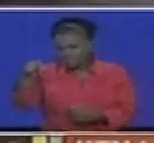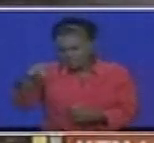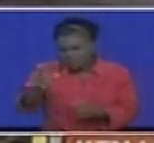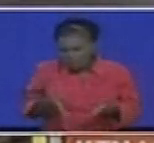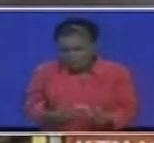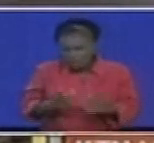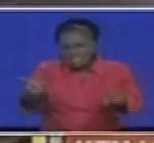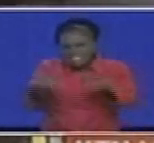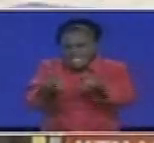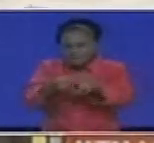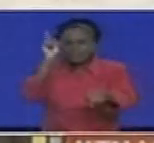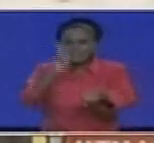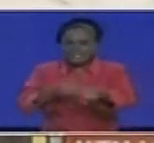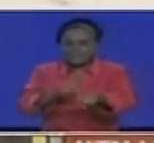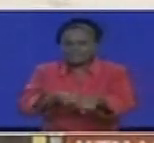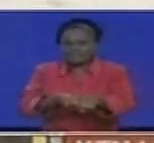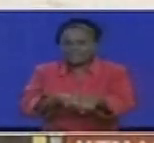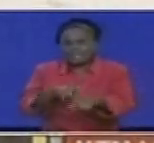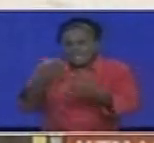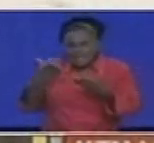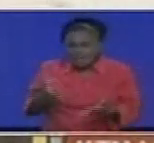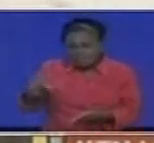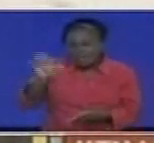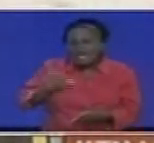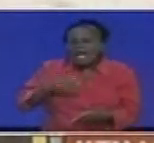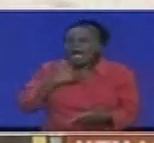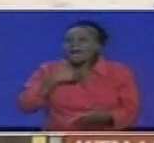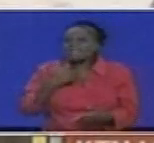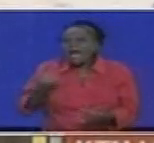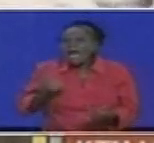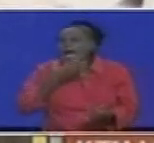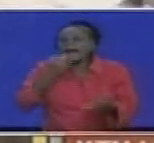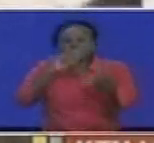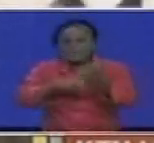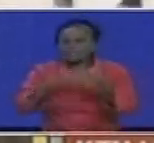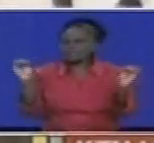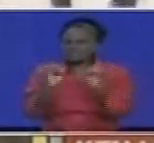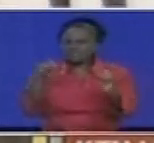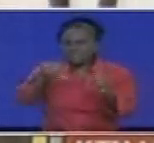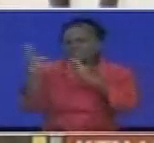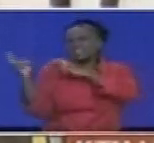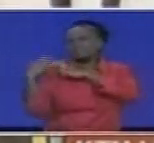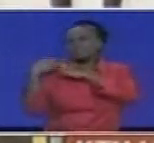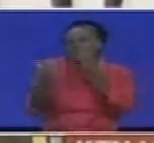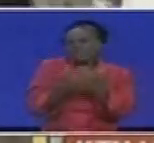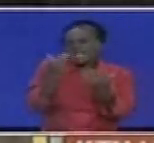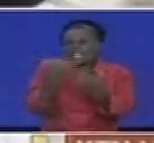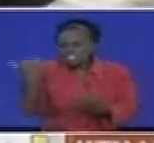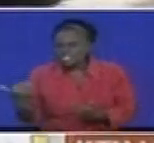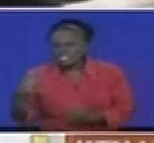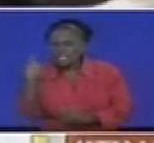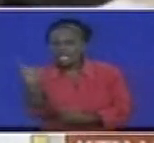kwa wakati mmoja. Erot kwa sasa hana mume na analazimika kubeba majukumu ya kuwalea watoto peke yake.